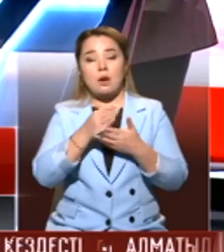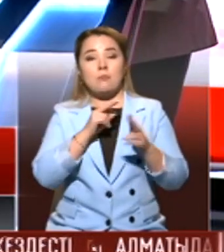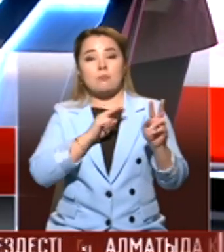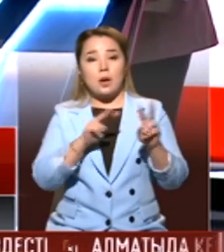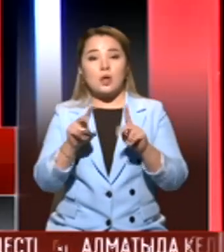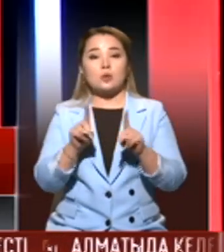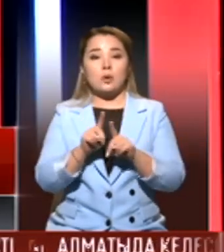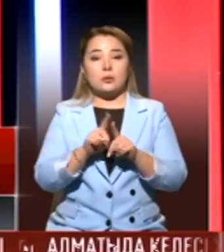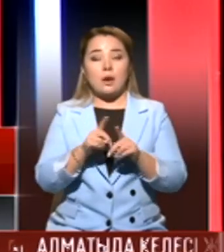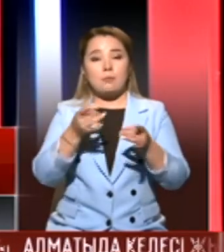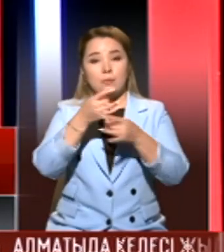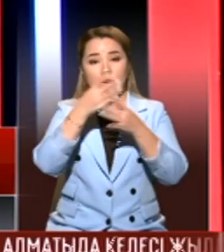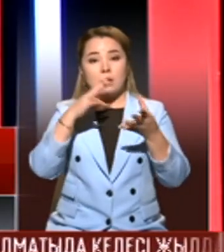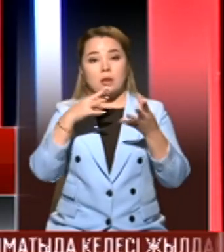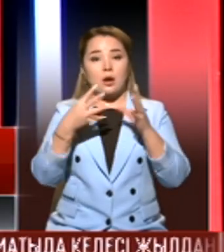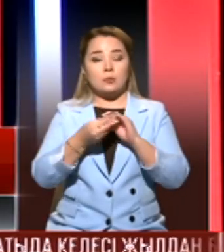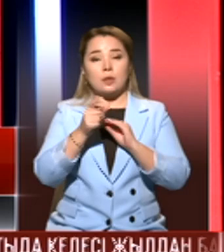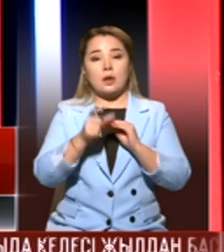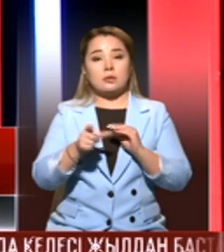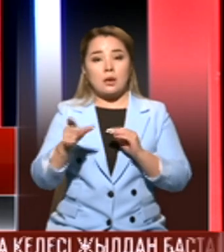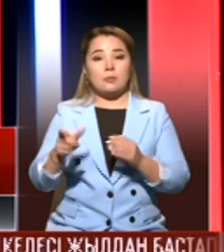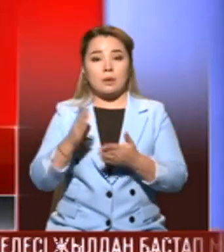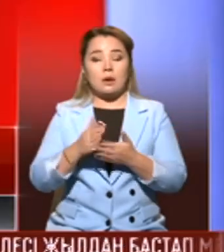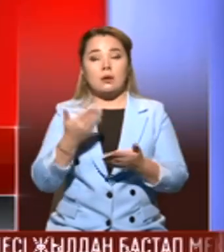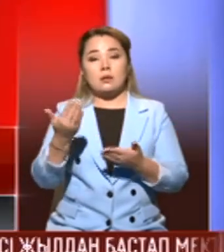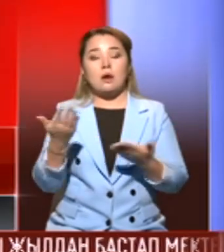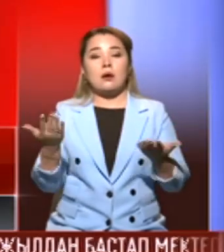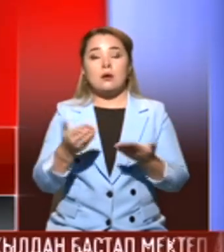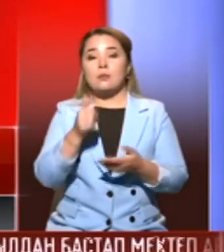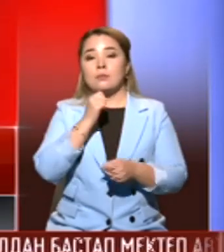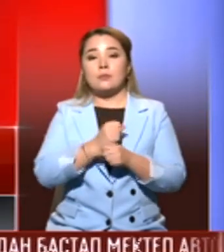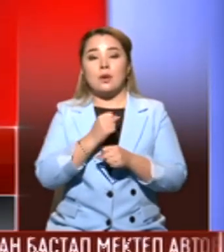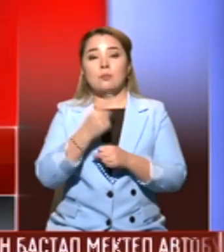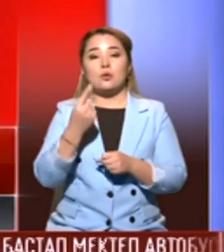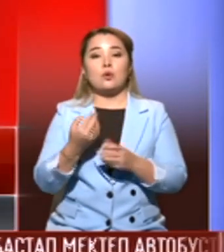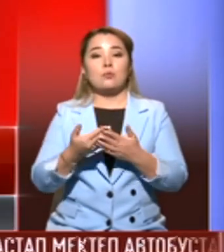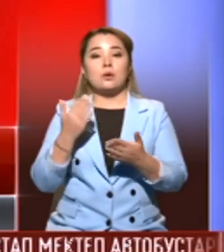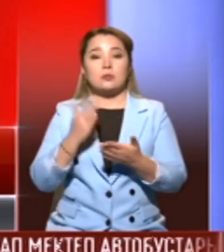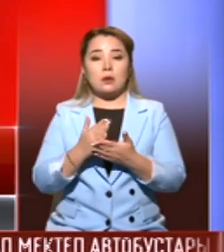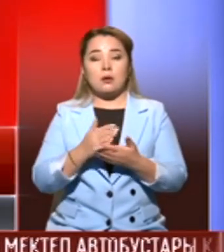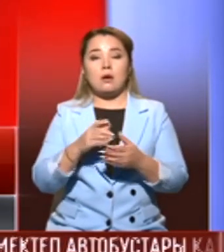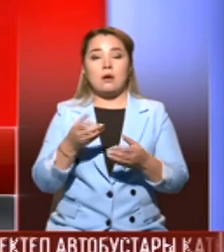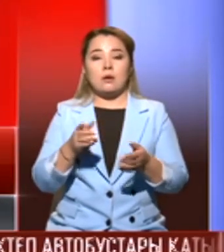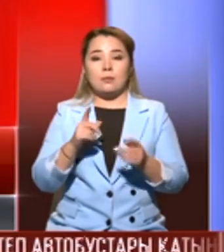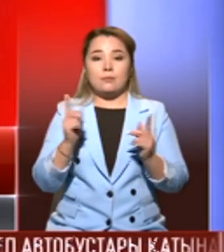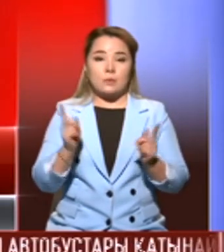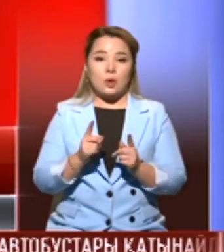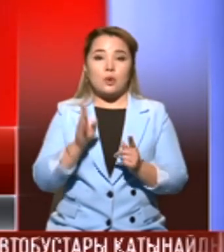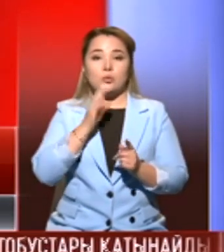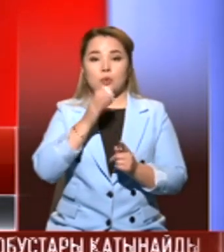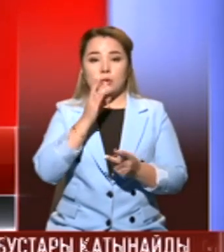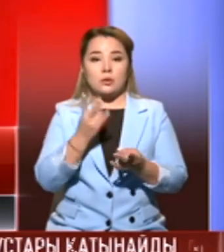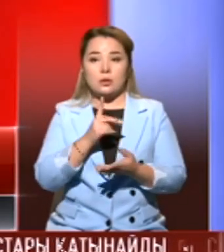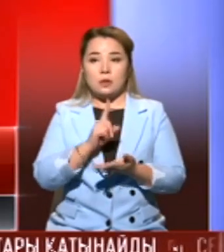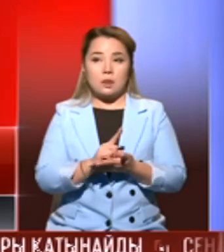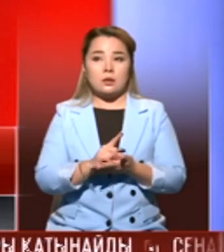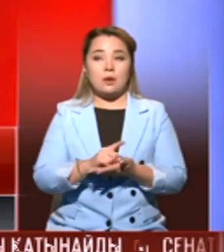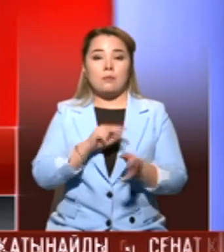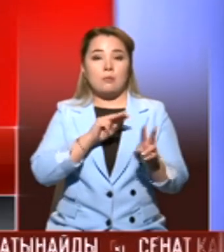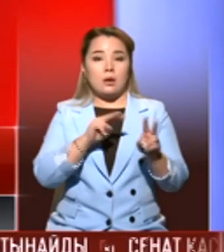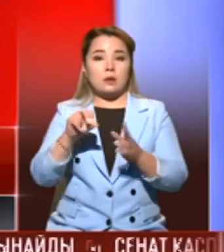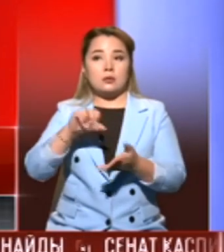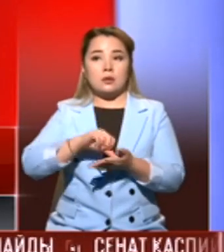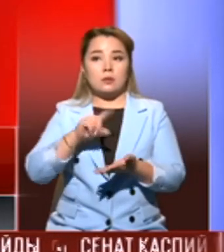бақылаушы деген ол мәдениет қалыптастырушы адам. Оның лайфхактары қандай? Мысалға бір күн бұрын азырақ су ішу керек дегендей, тәуелсіз бақылаушы болатын